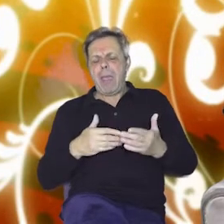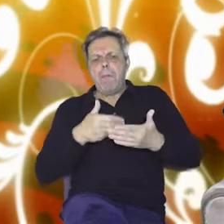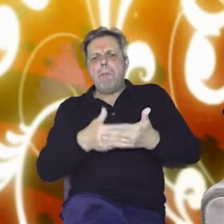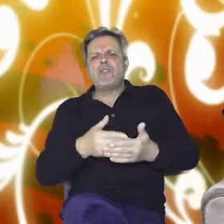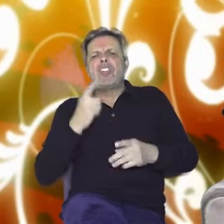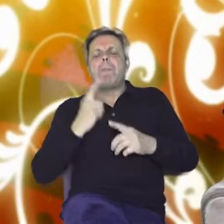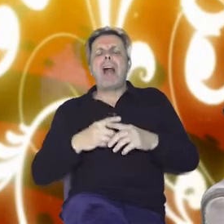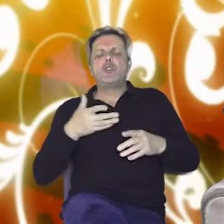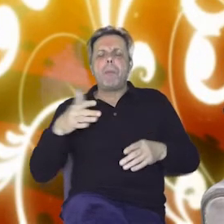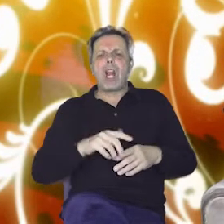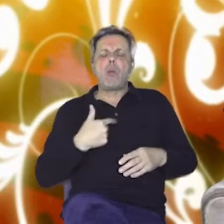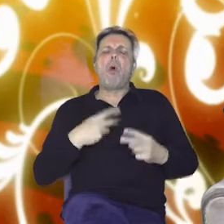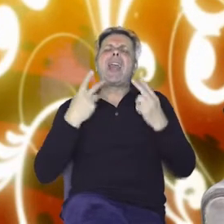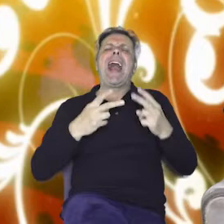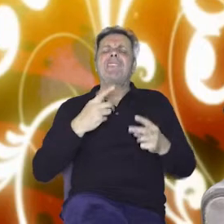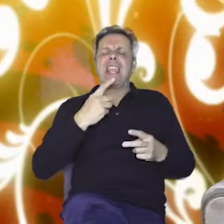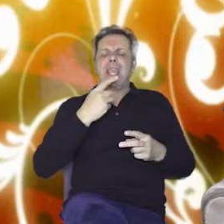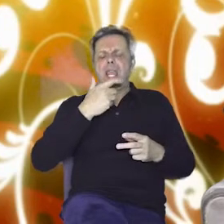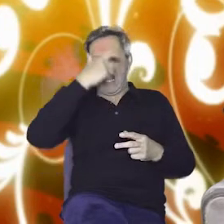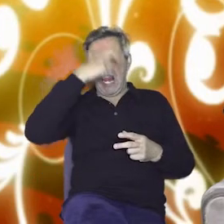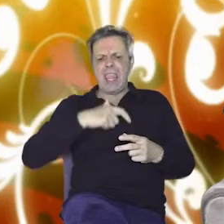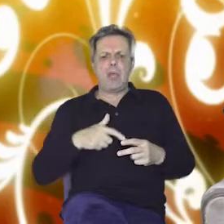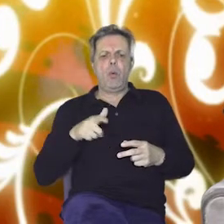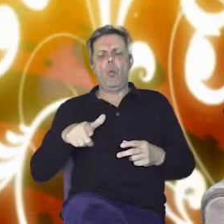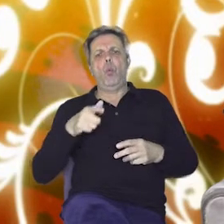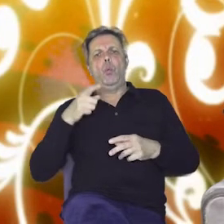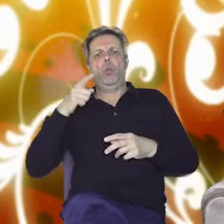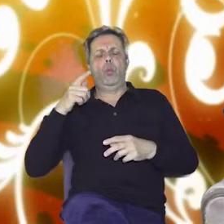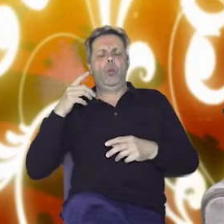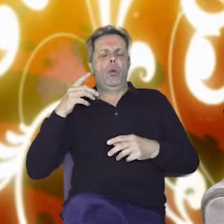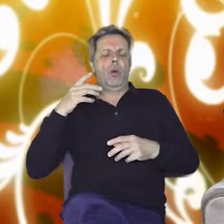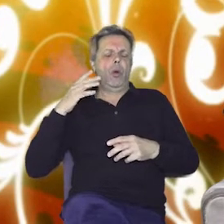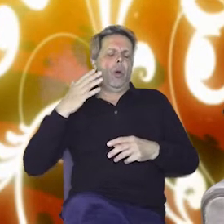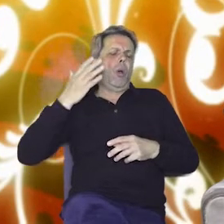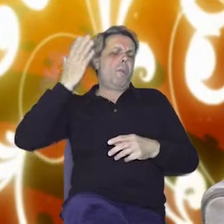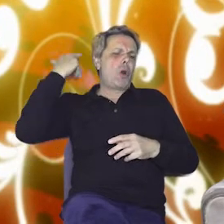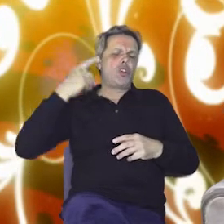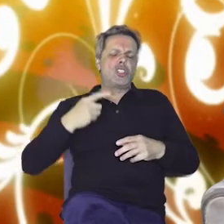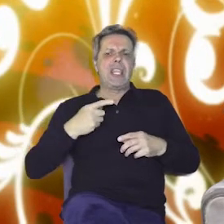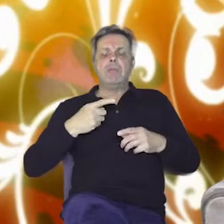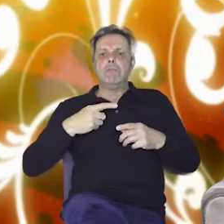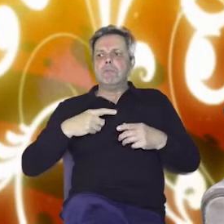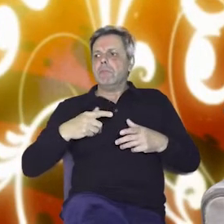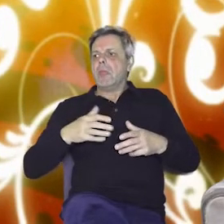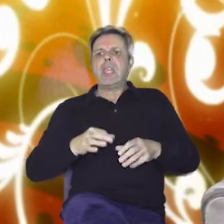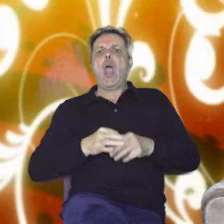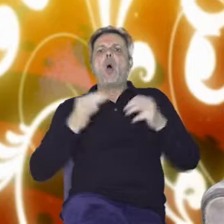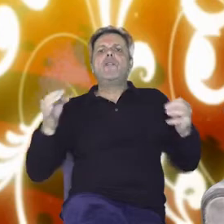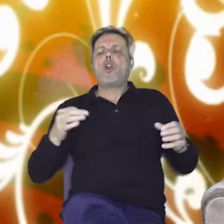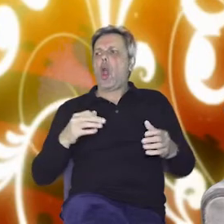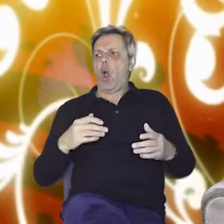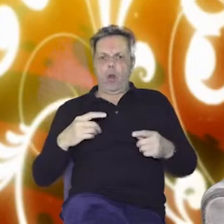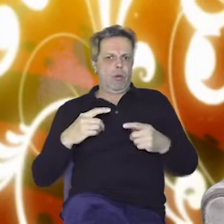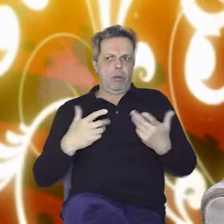Moj glavni lik u toj dalekoj prošlosti opredijelio se da otvori proces žalovanja